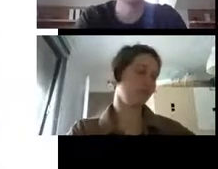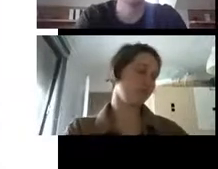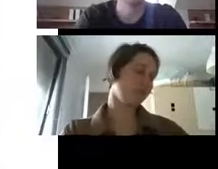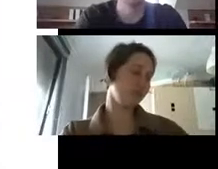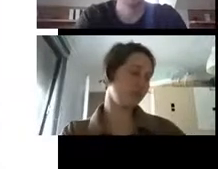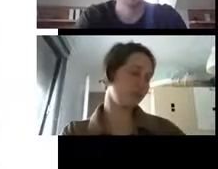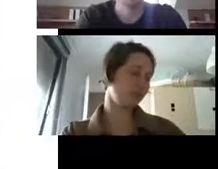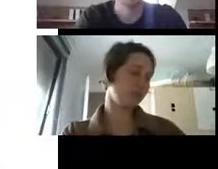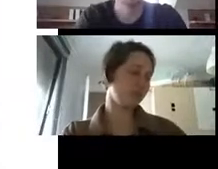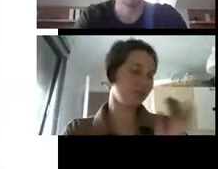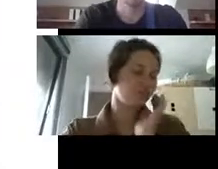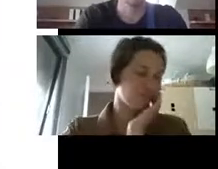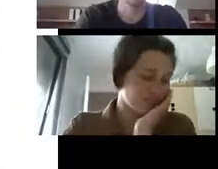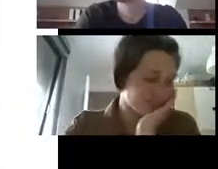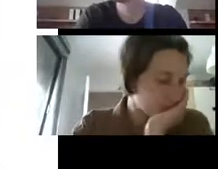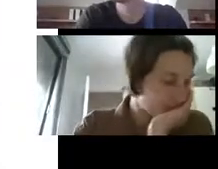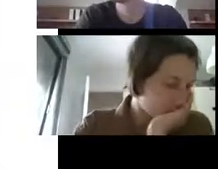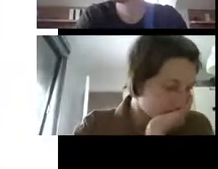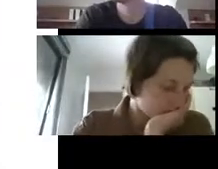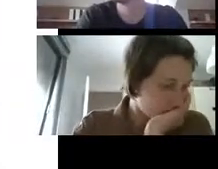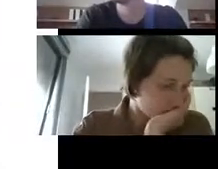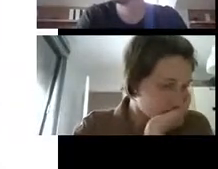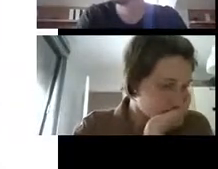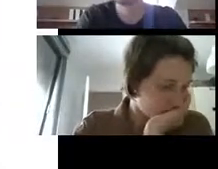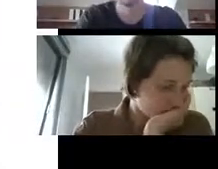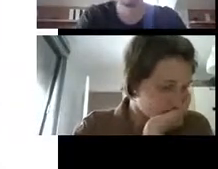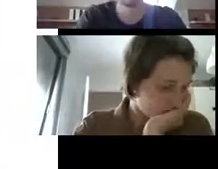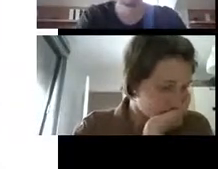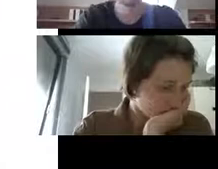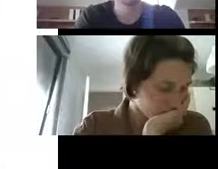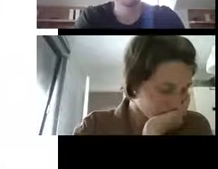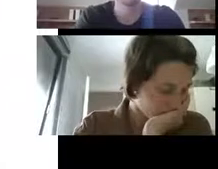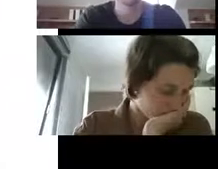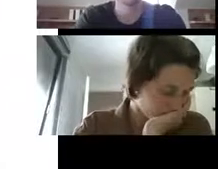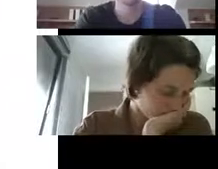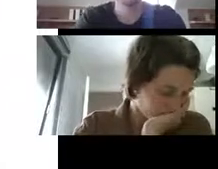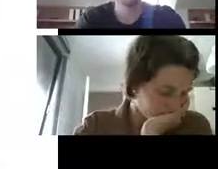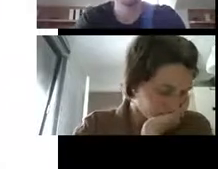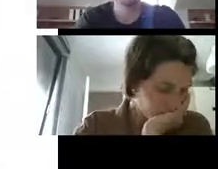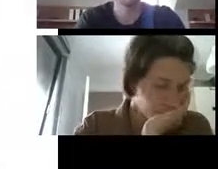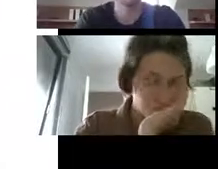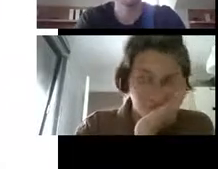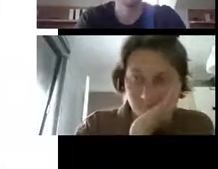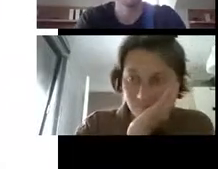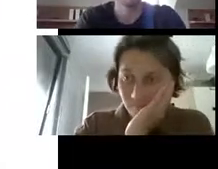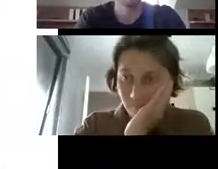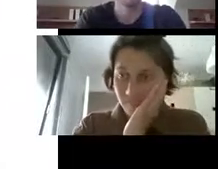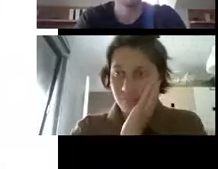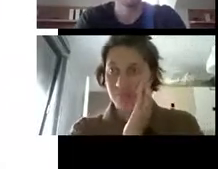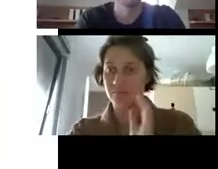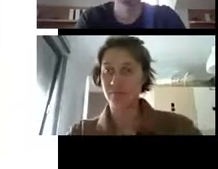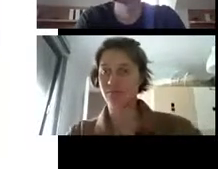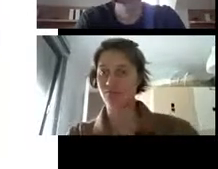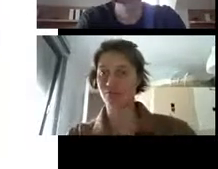bij maken. Vermijd waar mogelijk het aanraken van de gezichten van kinderen, zeker bij de plus 12-jarigen. Dus bij insmeren van zonneband en schminken bij